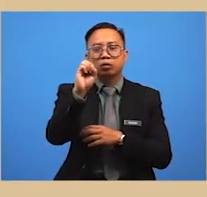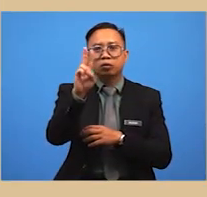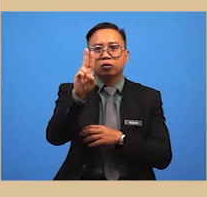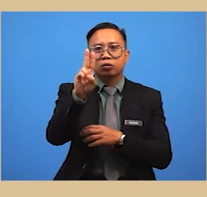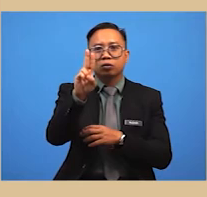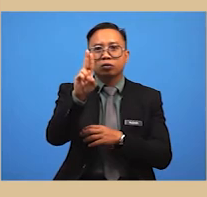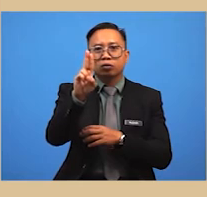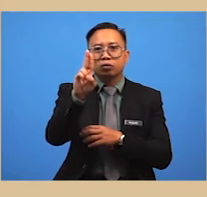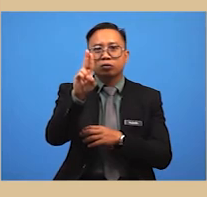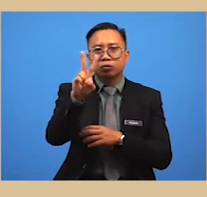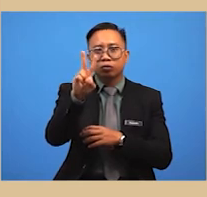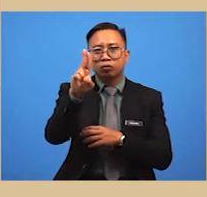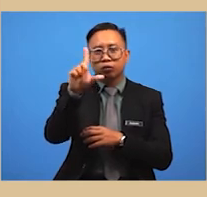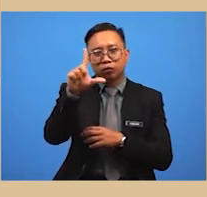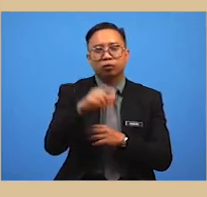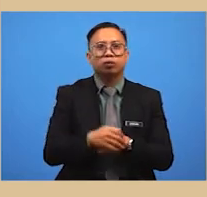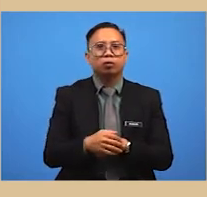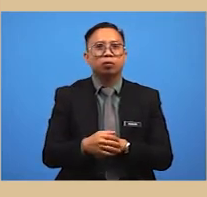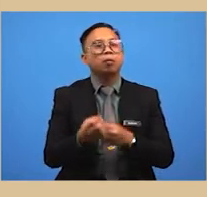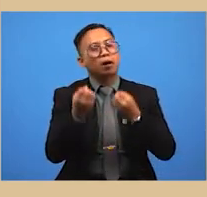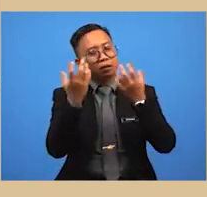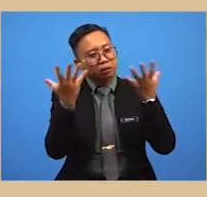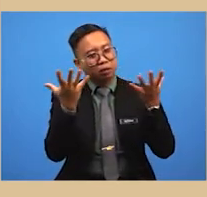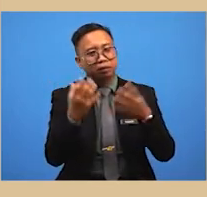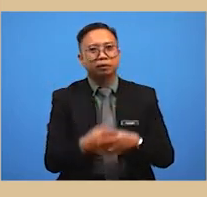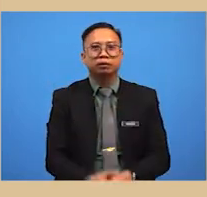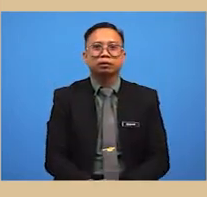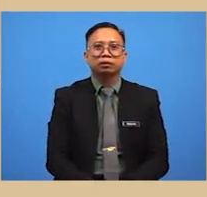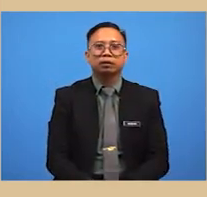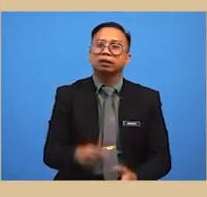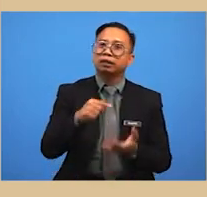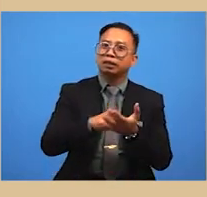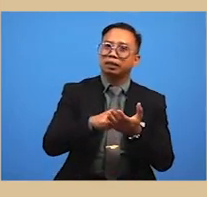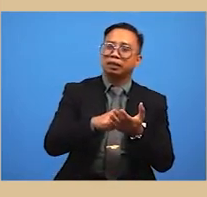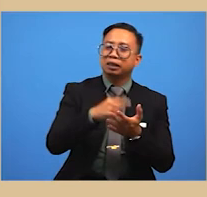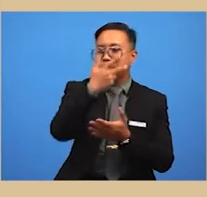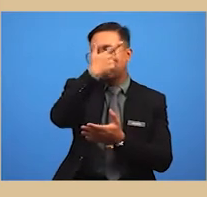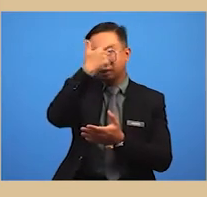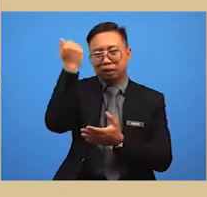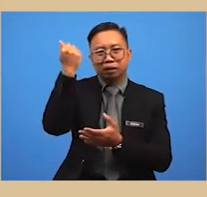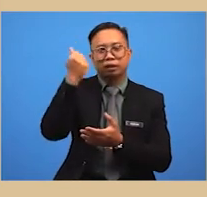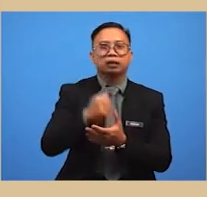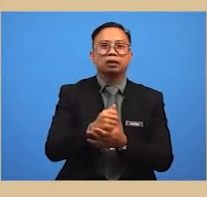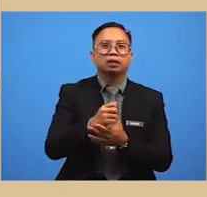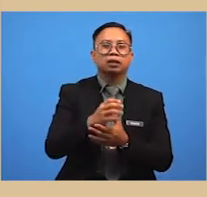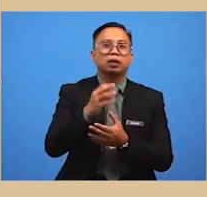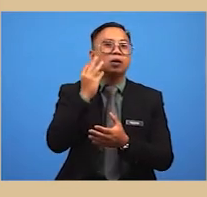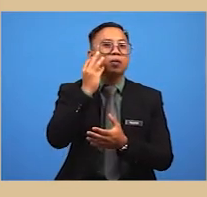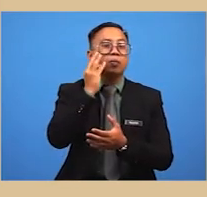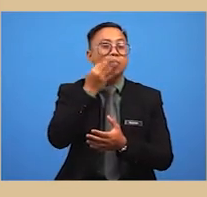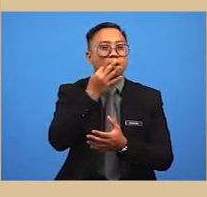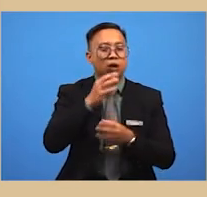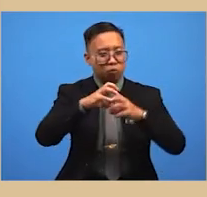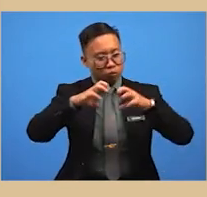ovul? Jawapannya ialah banyak. Ini adalah kerana buah